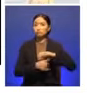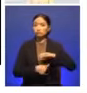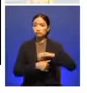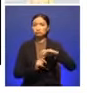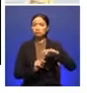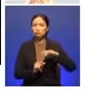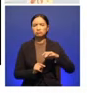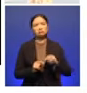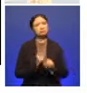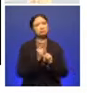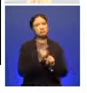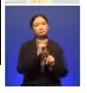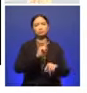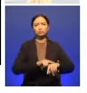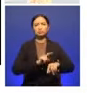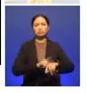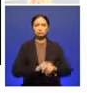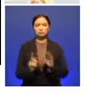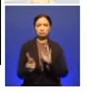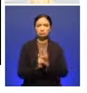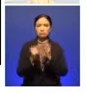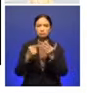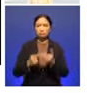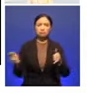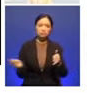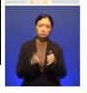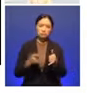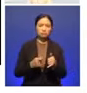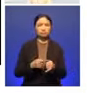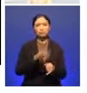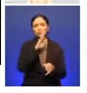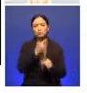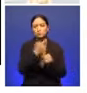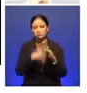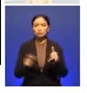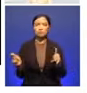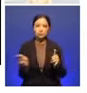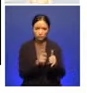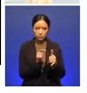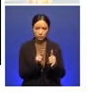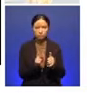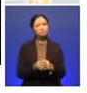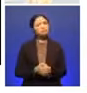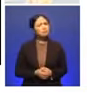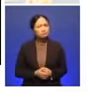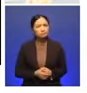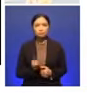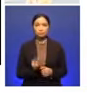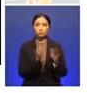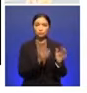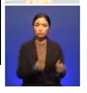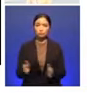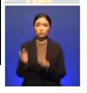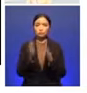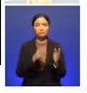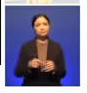นะคะทำตามตารางเวลาเต็มไปด้วยกฎเกณฑ์แล้วก็ถูกลงโทษเมื่อกระทำผิดกระบวนการตรงนี้เนี่ยค่ะมันเป็นกระบวนการในเ